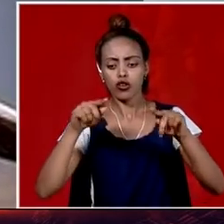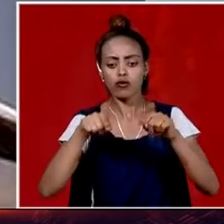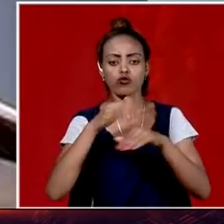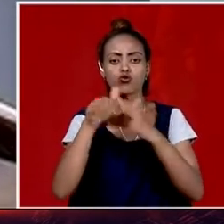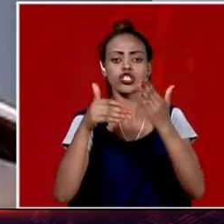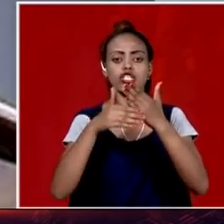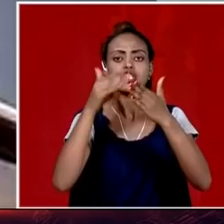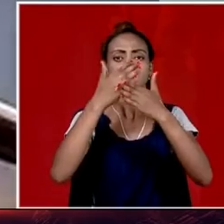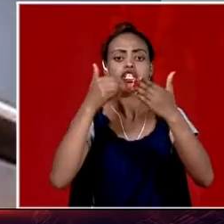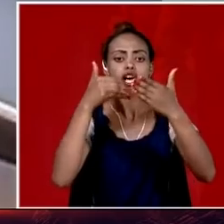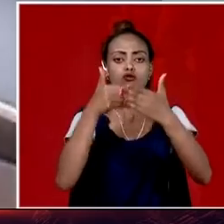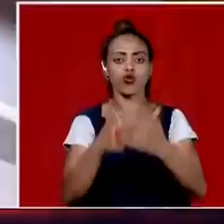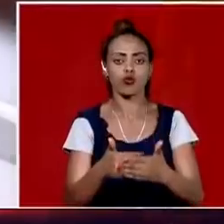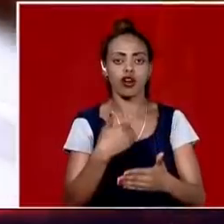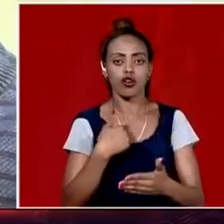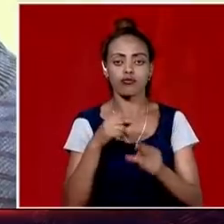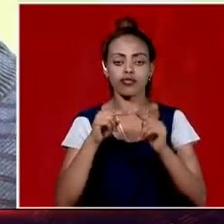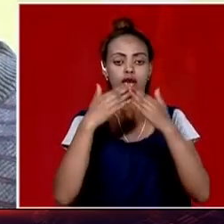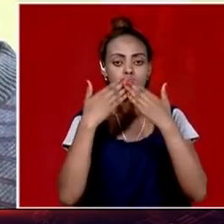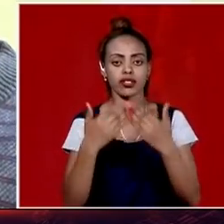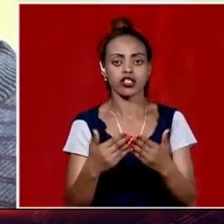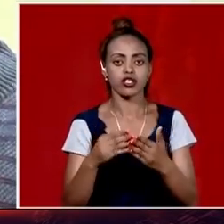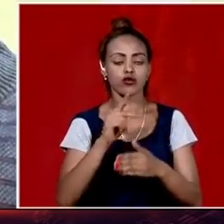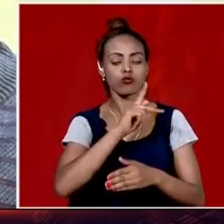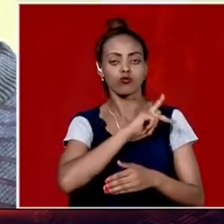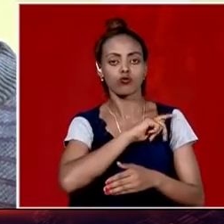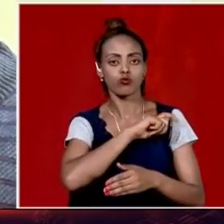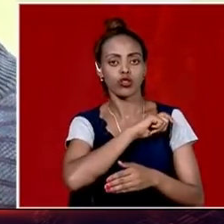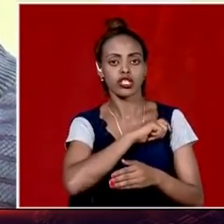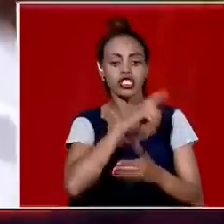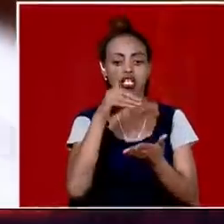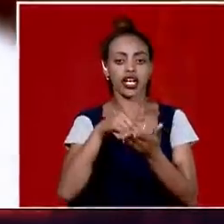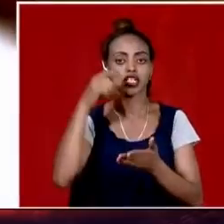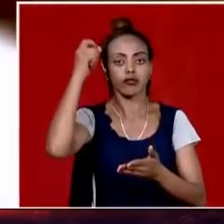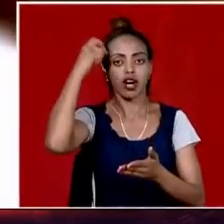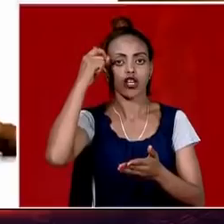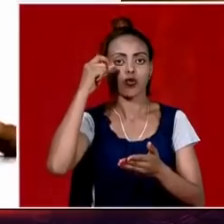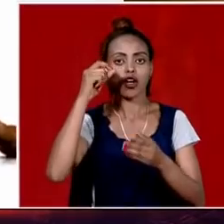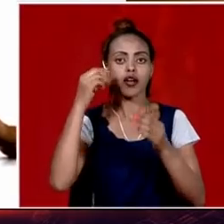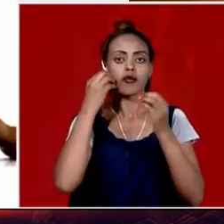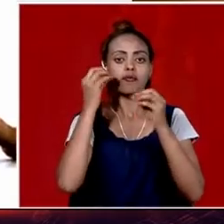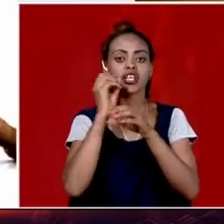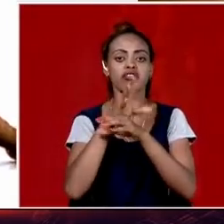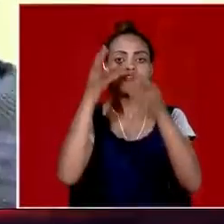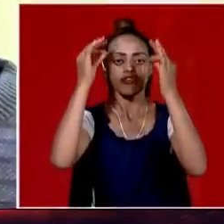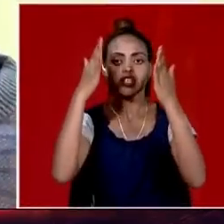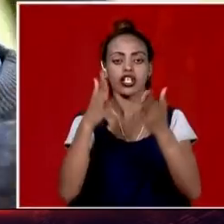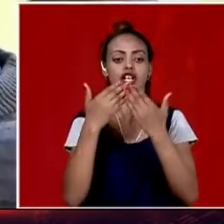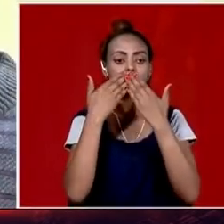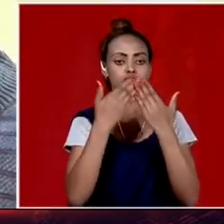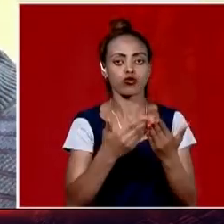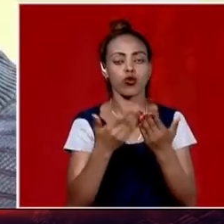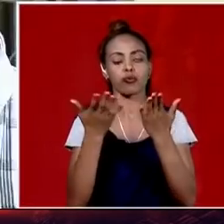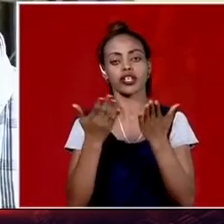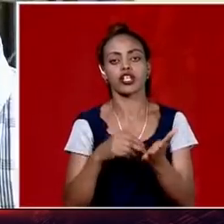درجه ابزي حملي بتعمي مسكت بوليس كتم عدوى بيت فردي زوبا عدوى كمس جينوم